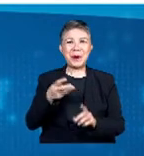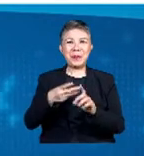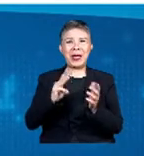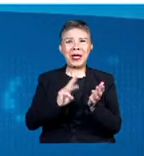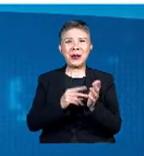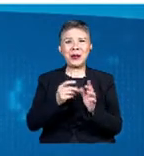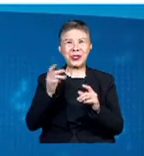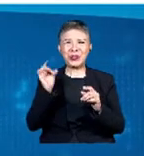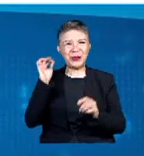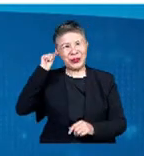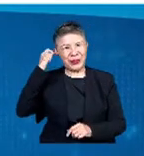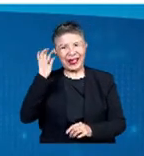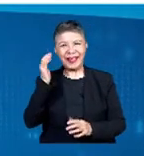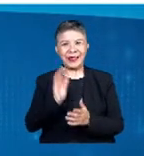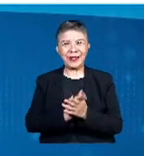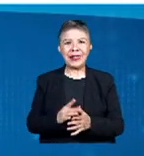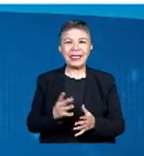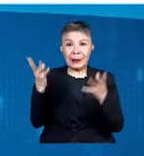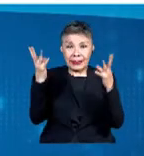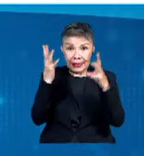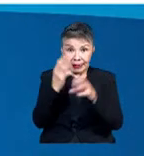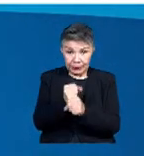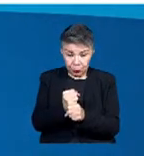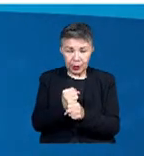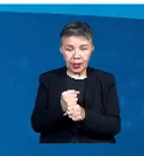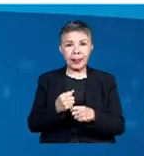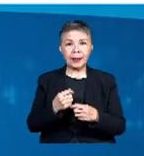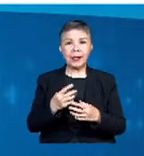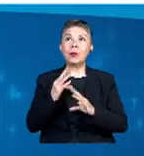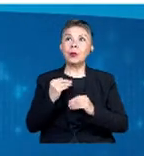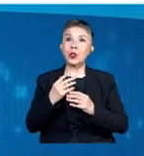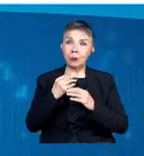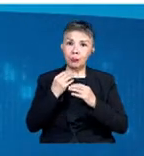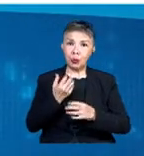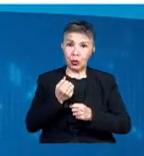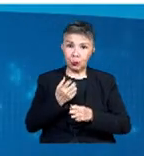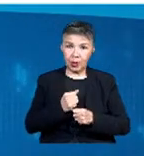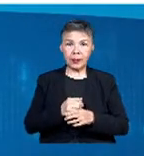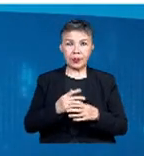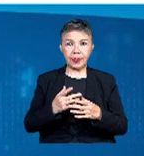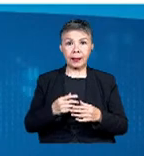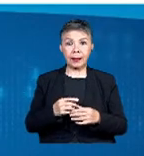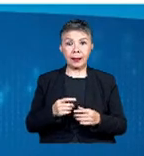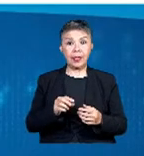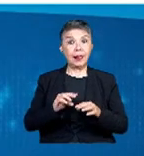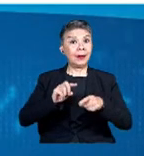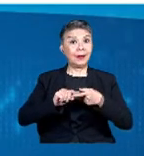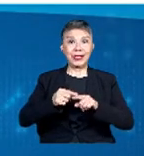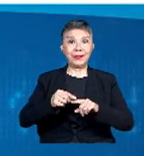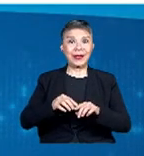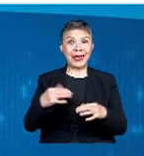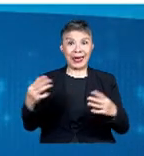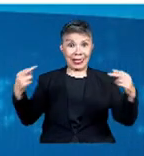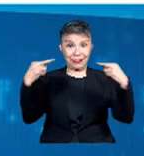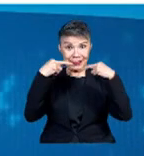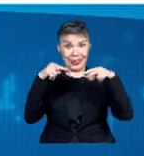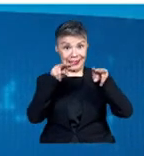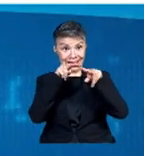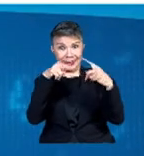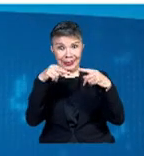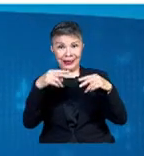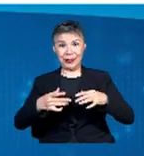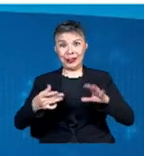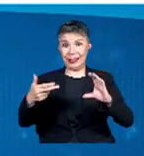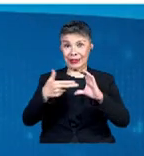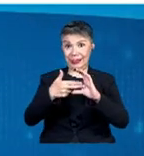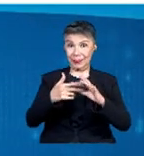tapi sedikit demi sedikit bisa saya juga simpulkan dan mudah-mudahan juga terdengar dengan baik oleh rekan-rekan yang saat ini sedang menyaksikan